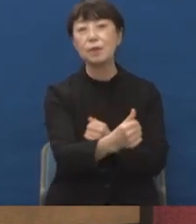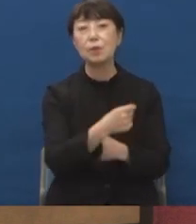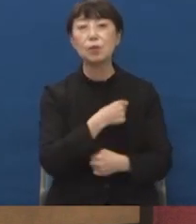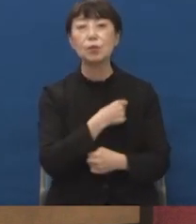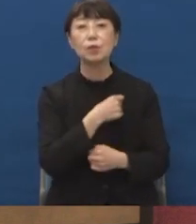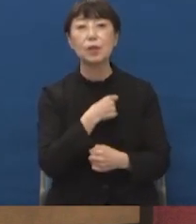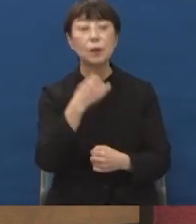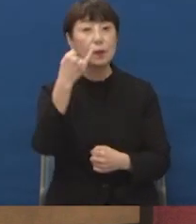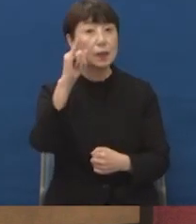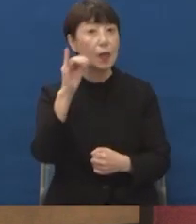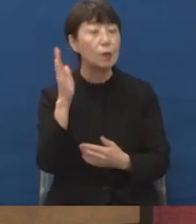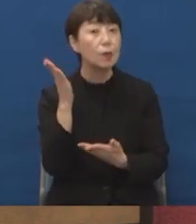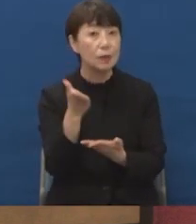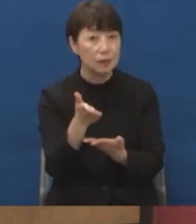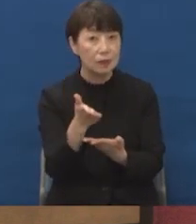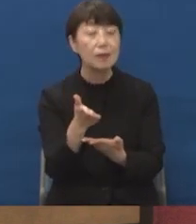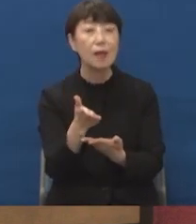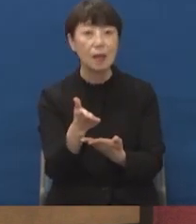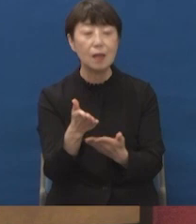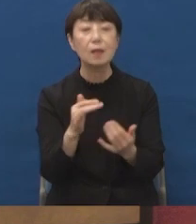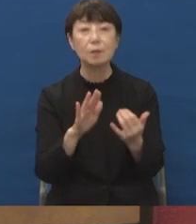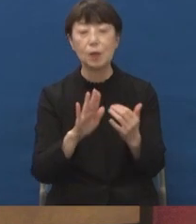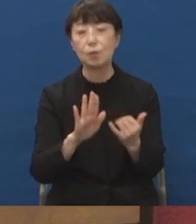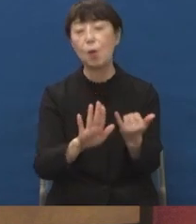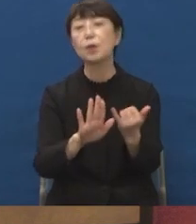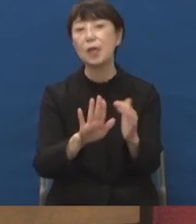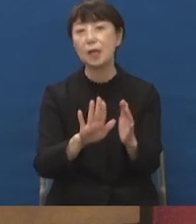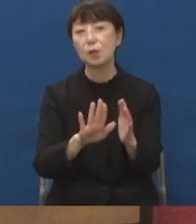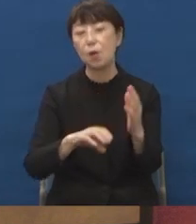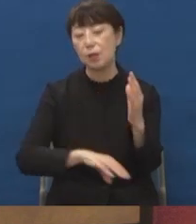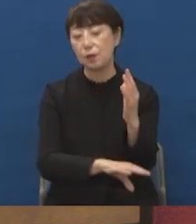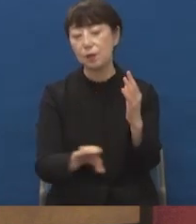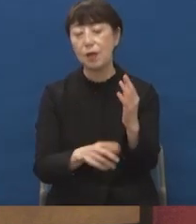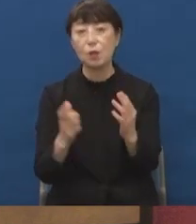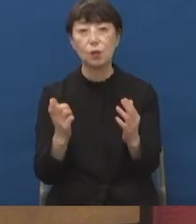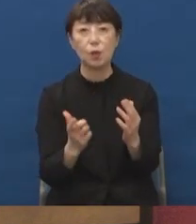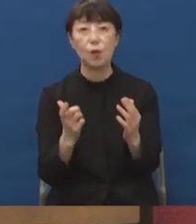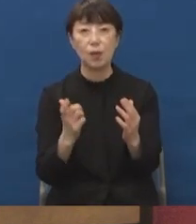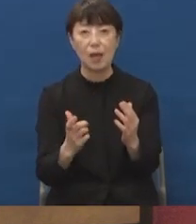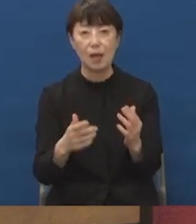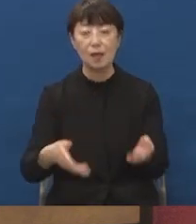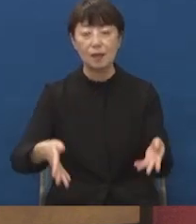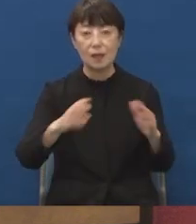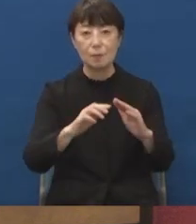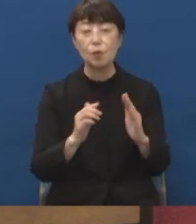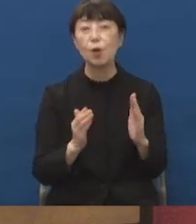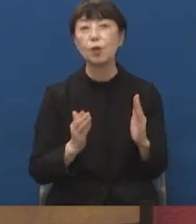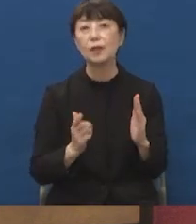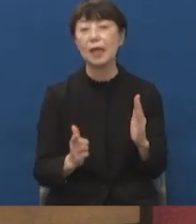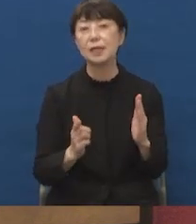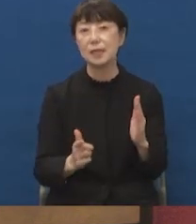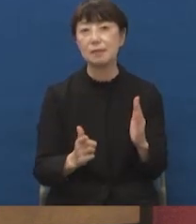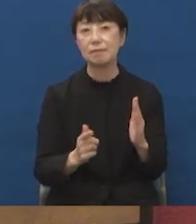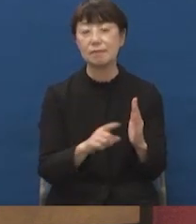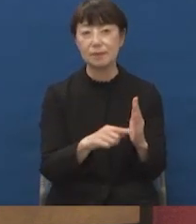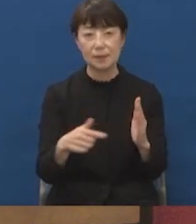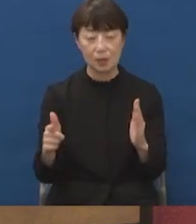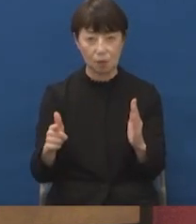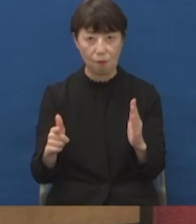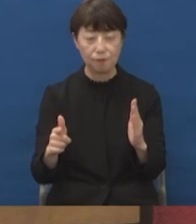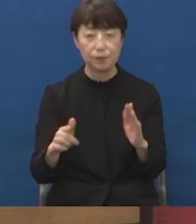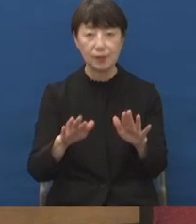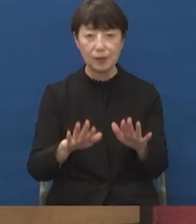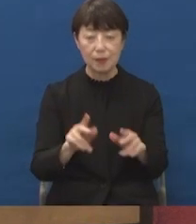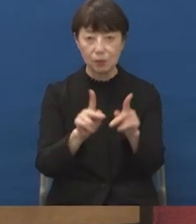ていただき、防災インフラの強化や建物をはじめとした耐震・防火対策の強化など、現状の課